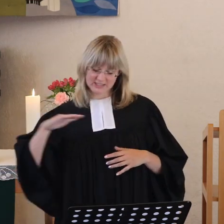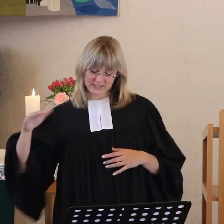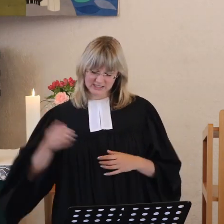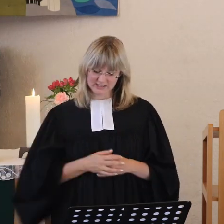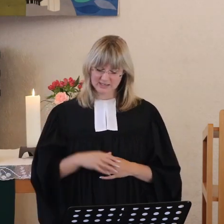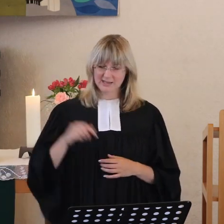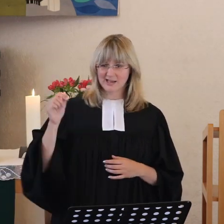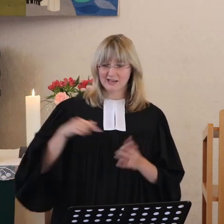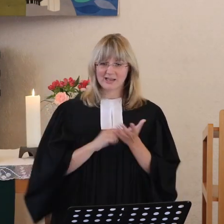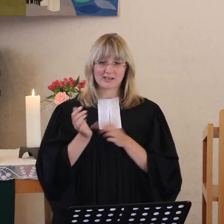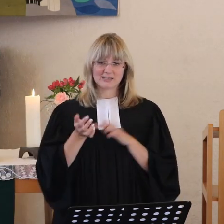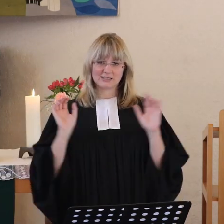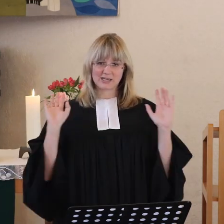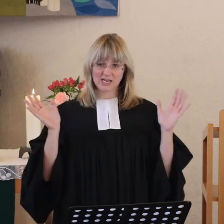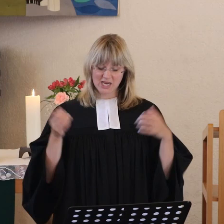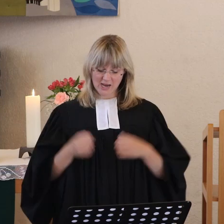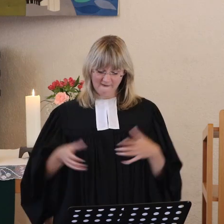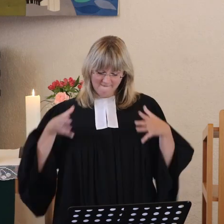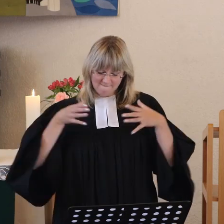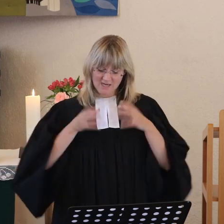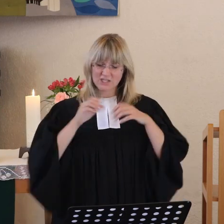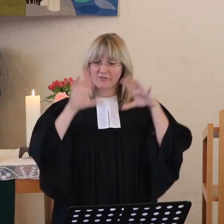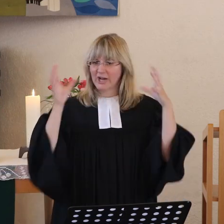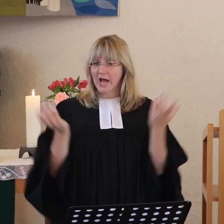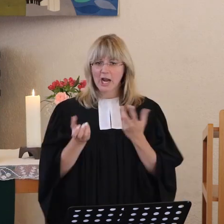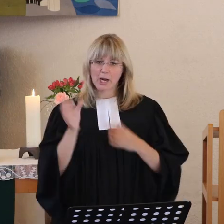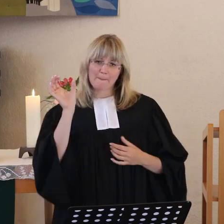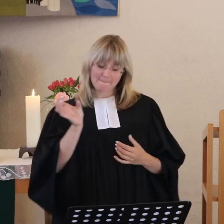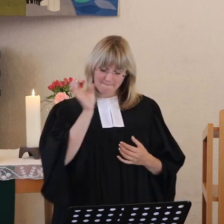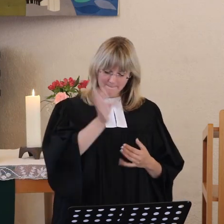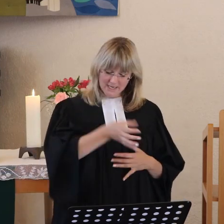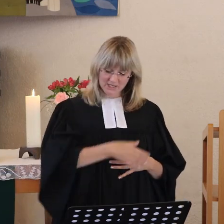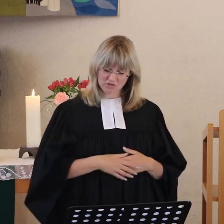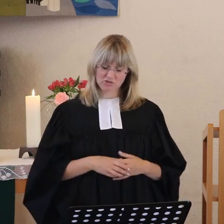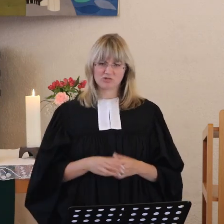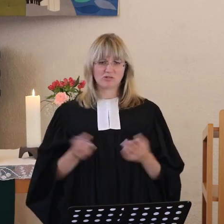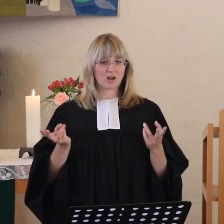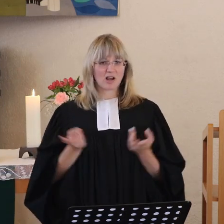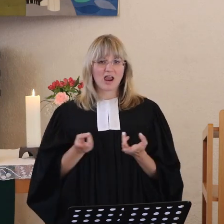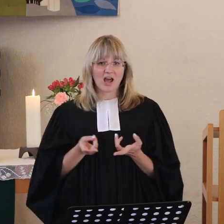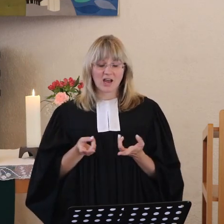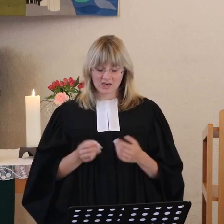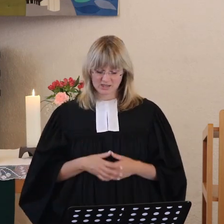Wir sind alle Geschwister, weil wir alle gottesgeliebte Kinder sind.